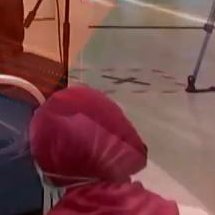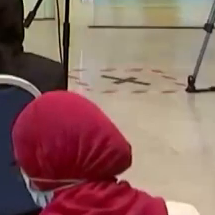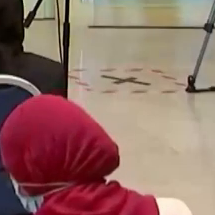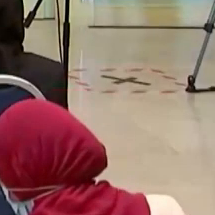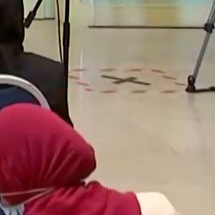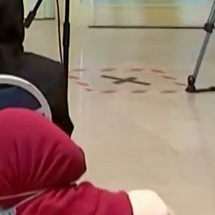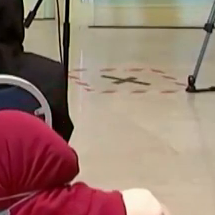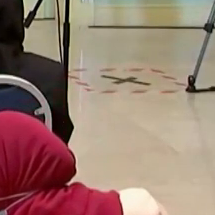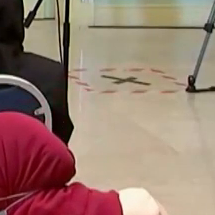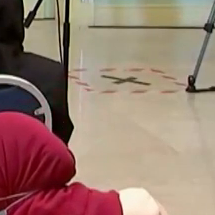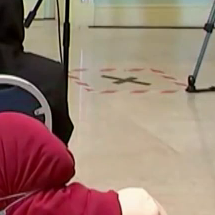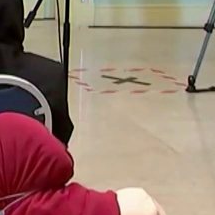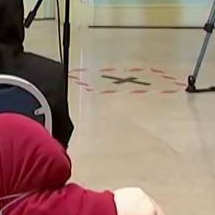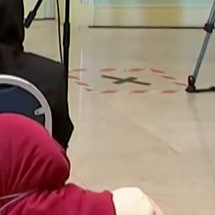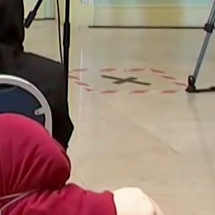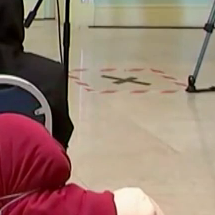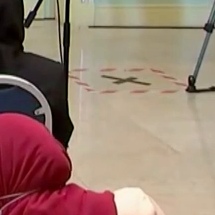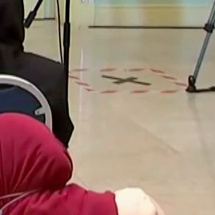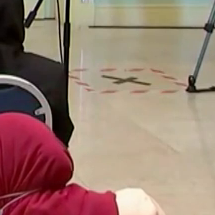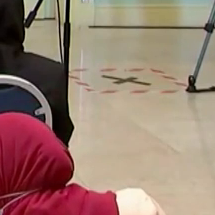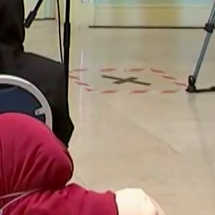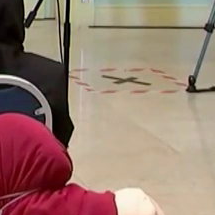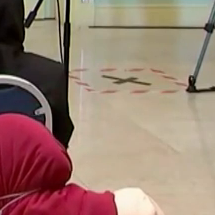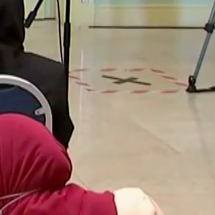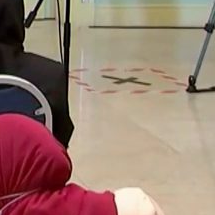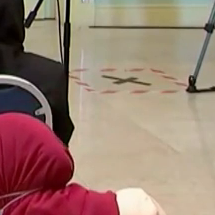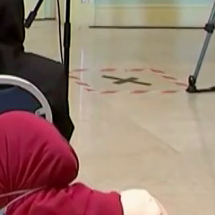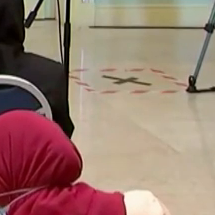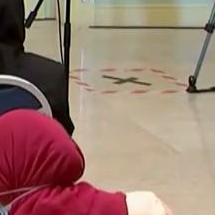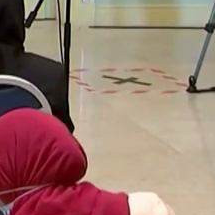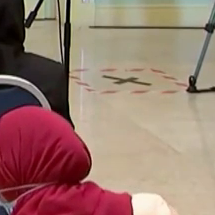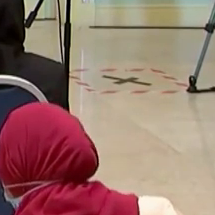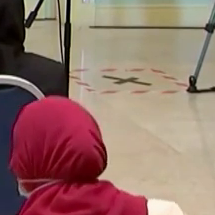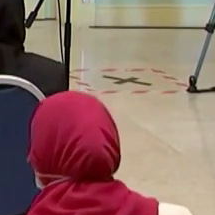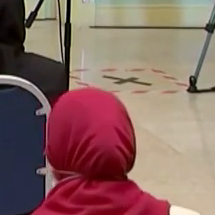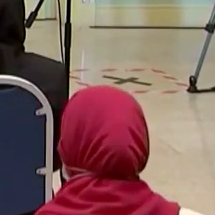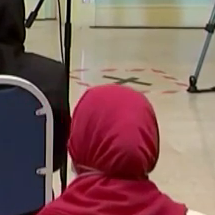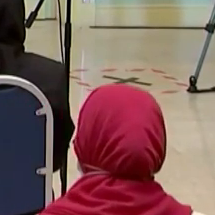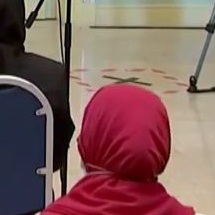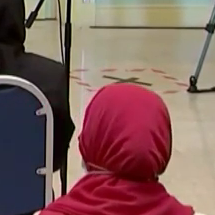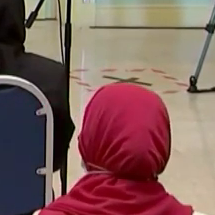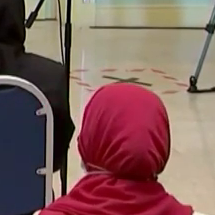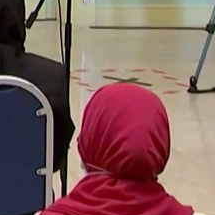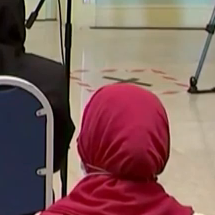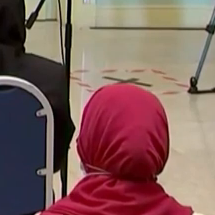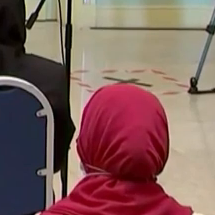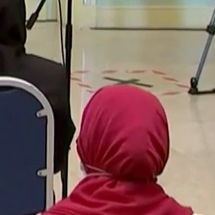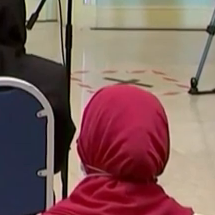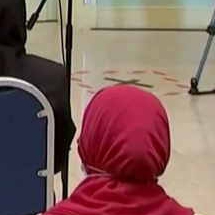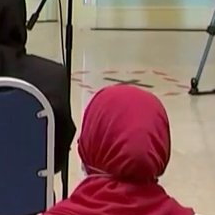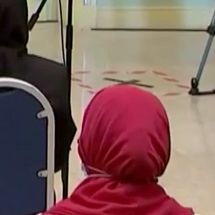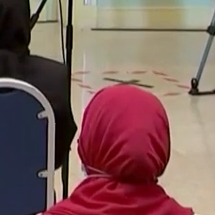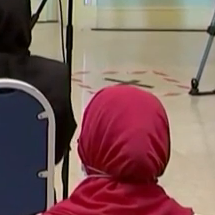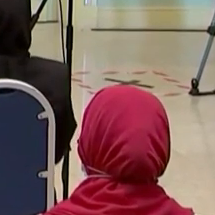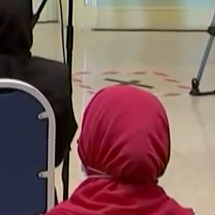Assalamualaikum warahmatullahi wabarakatuh dan salam sejahtera. Kementerian Pendidikan Malaysia KPM